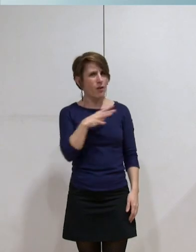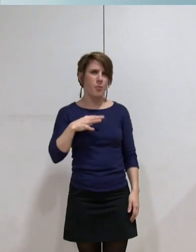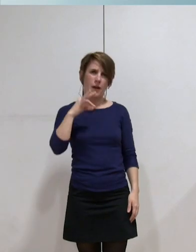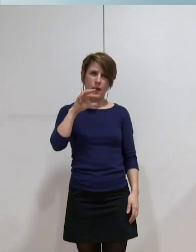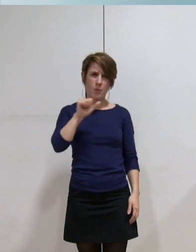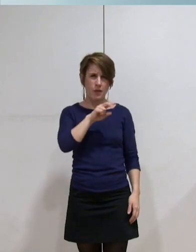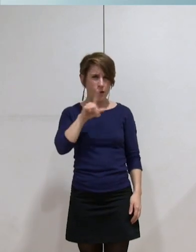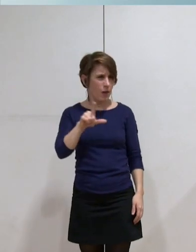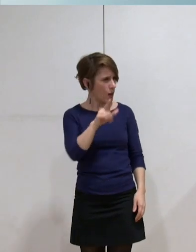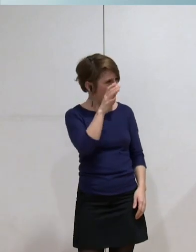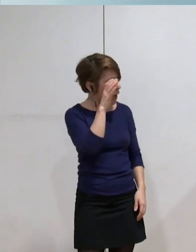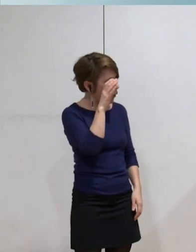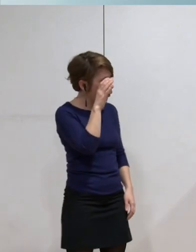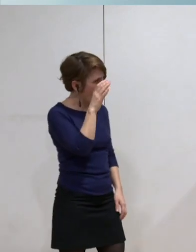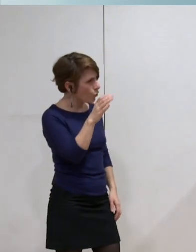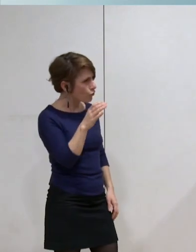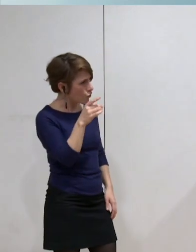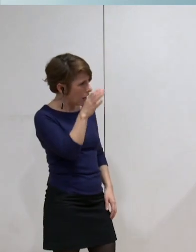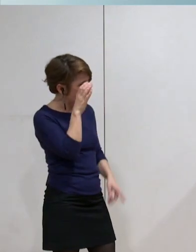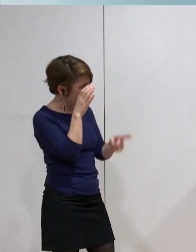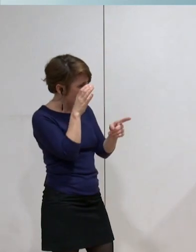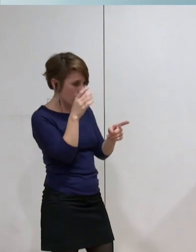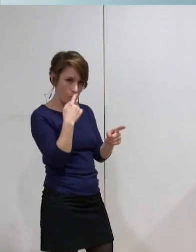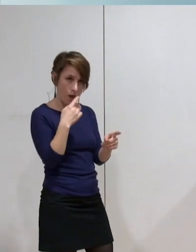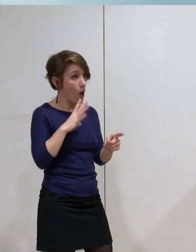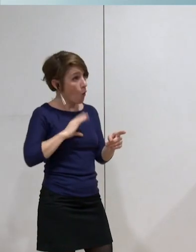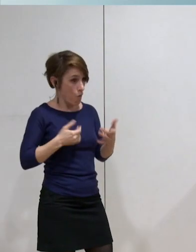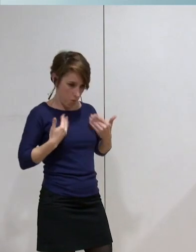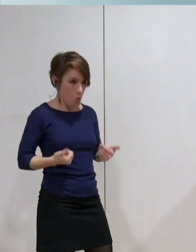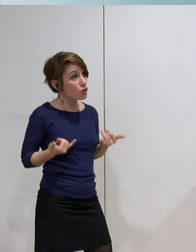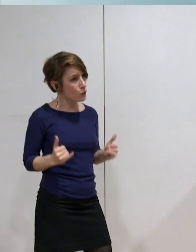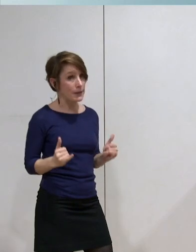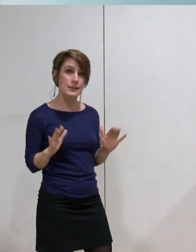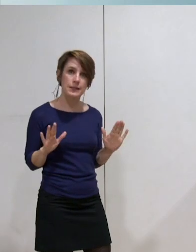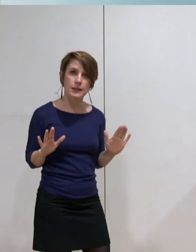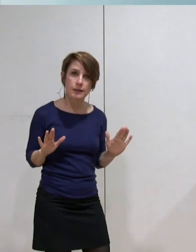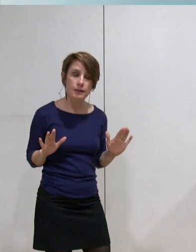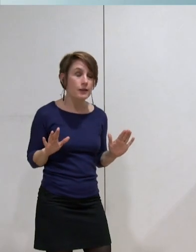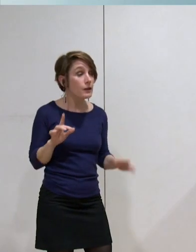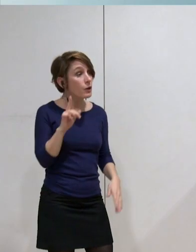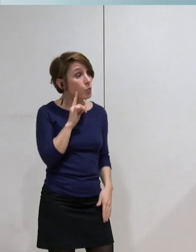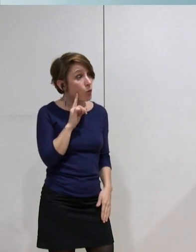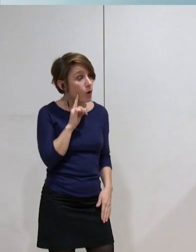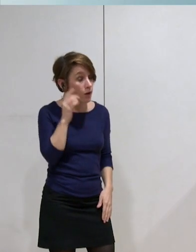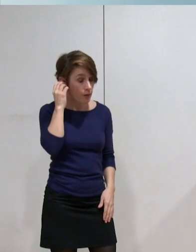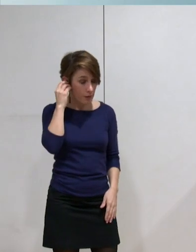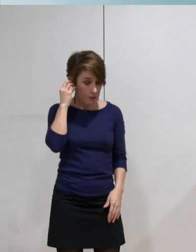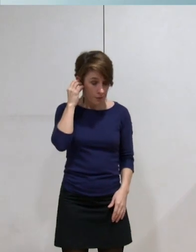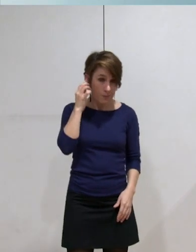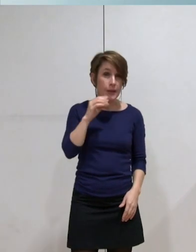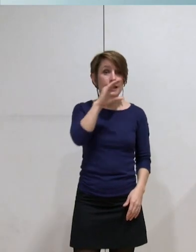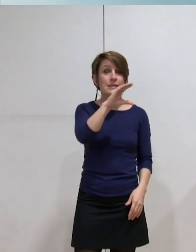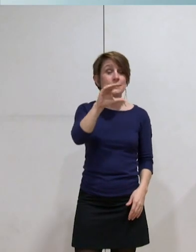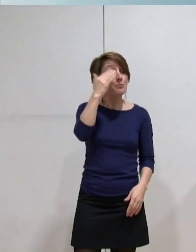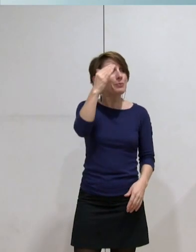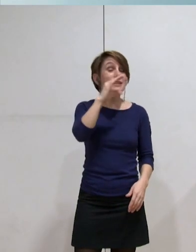assis pour vous écouter parce que lorsque le CCS quitte la Ville-Neuve vous nous dites qu'il n'y a